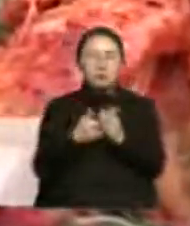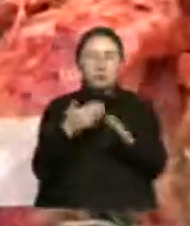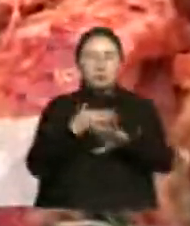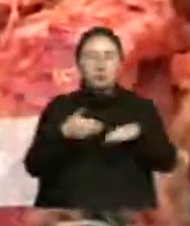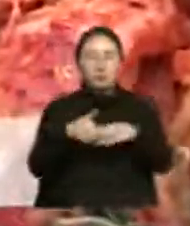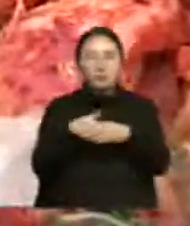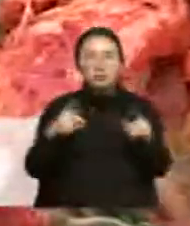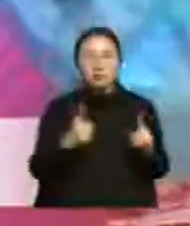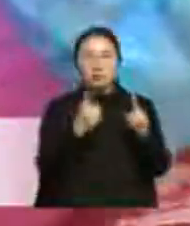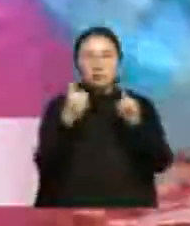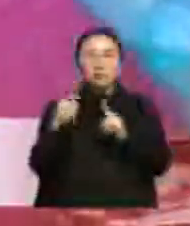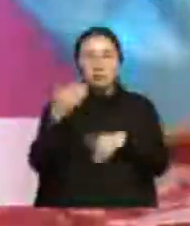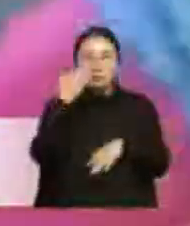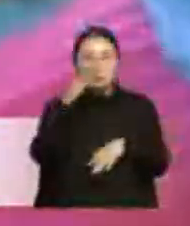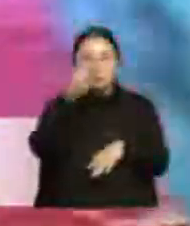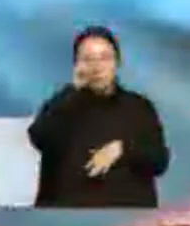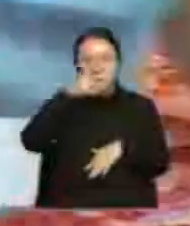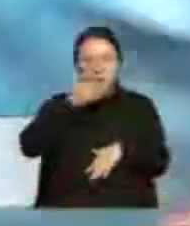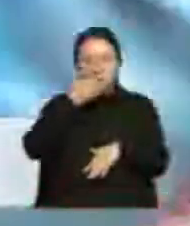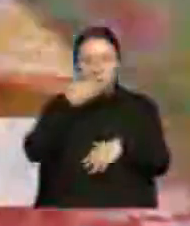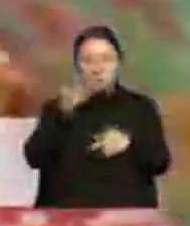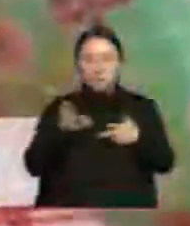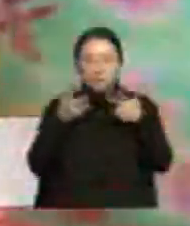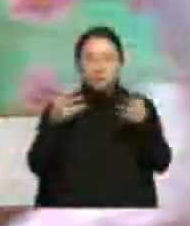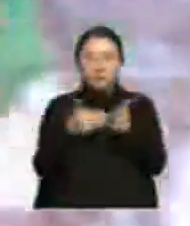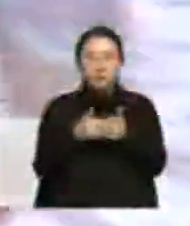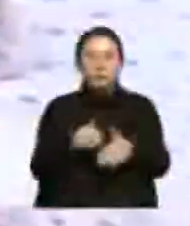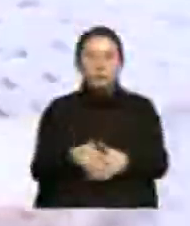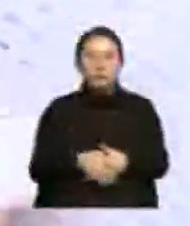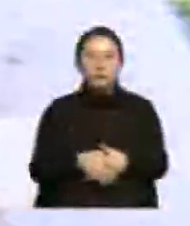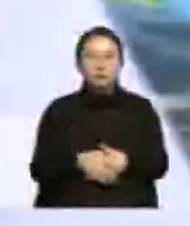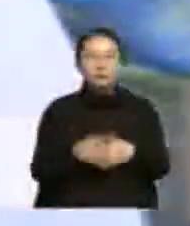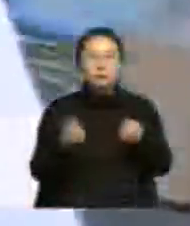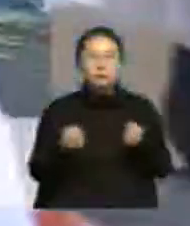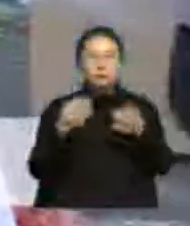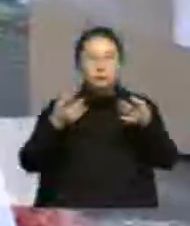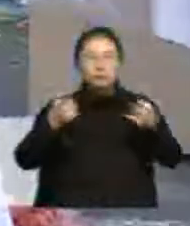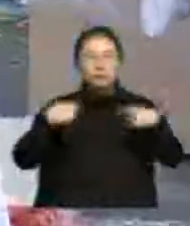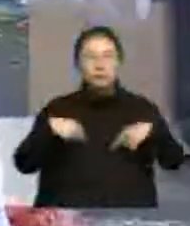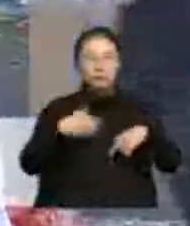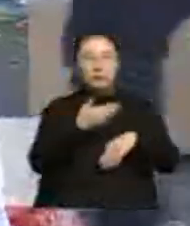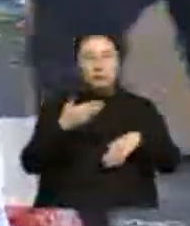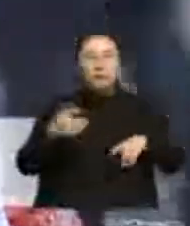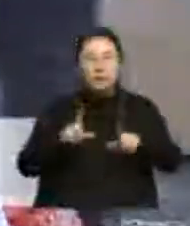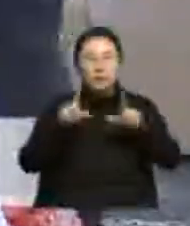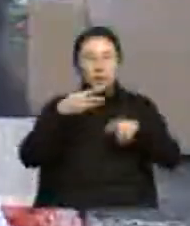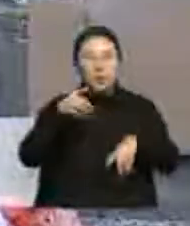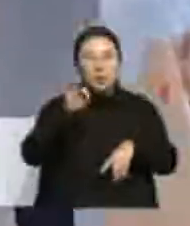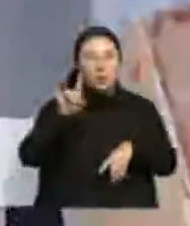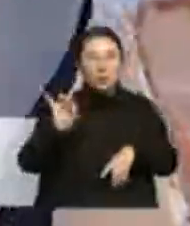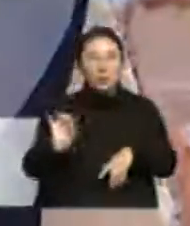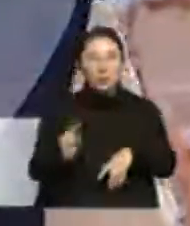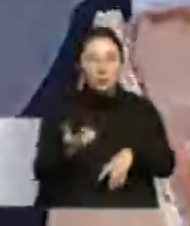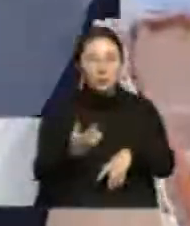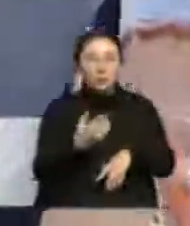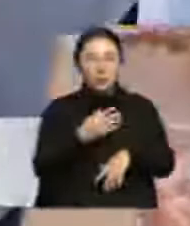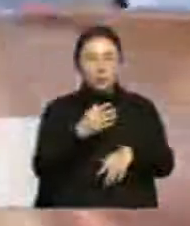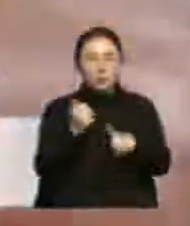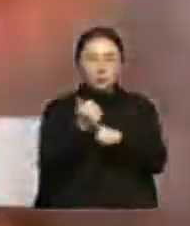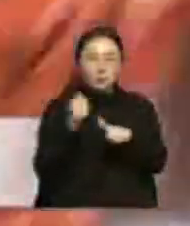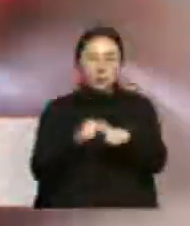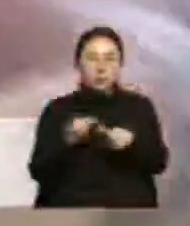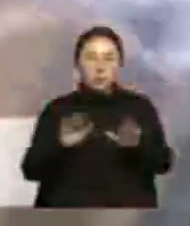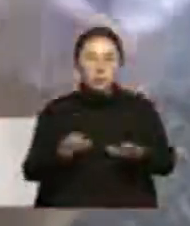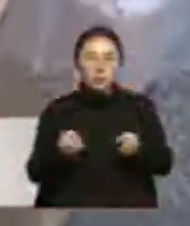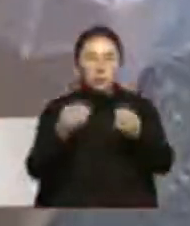다문화 가정을 대상으로 한 무료 점심 식사 봉사도 진행했습니다. 행사에 참여한 강동 라이온스 클럽 강현무 부회장은